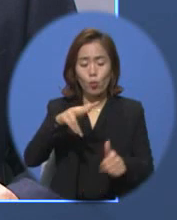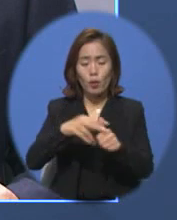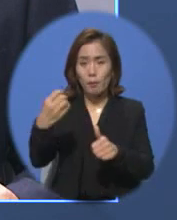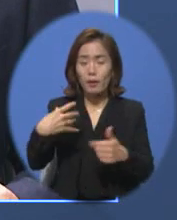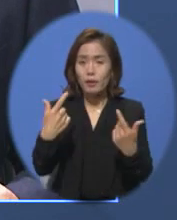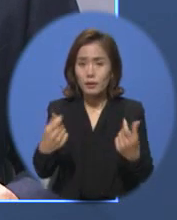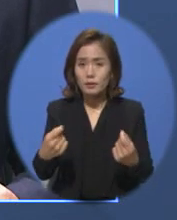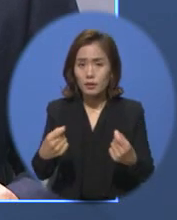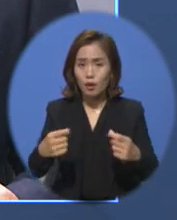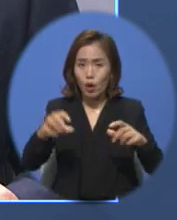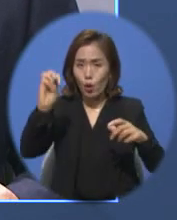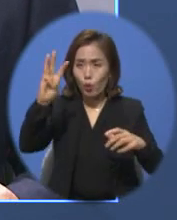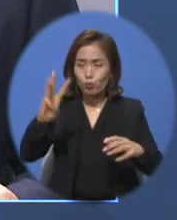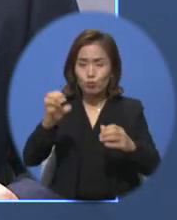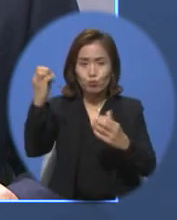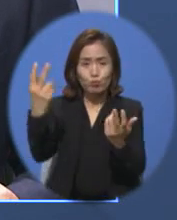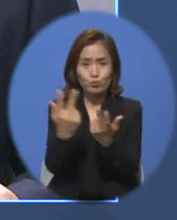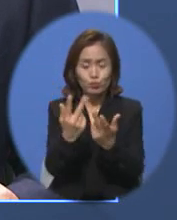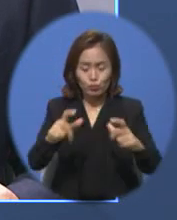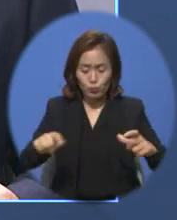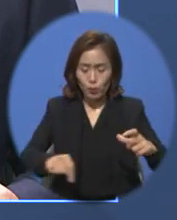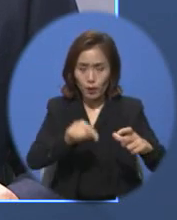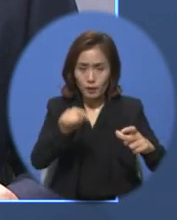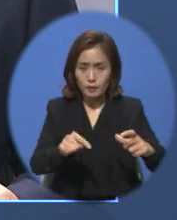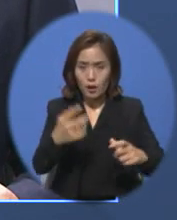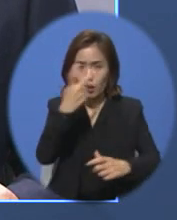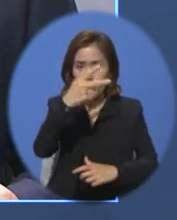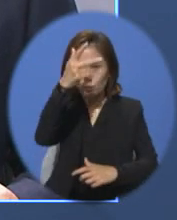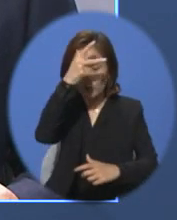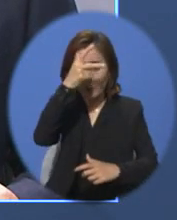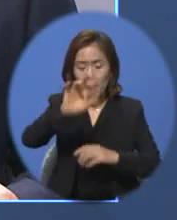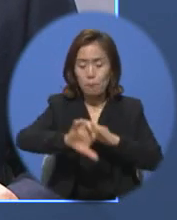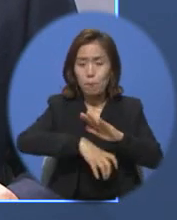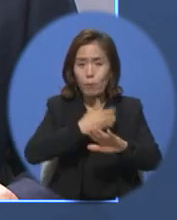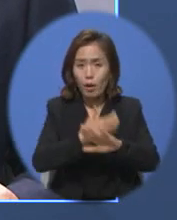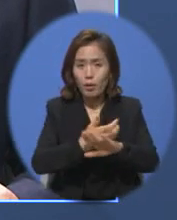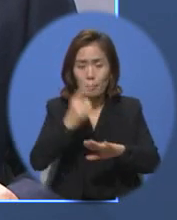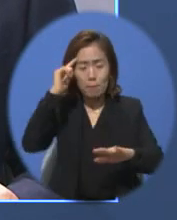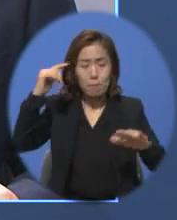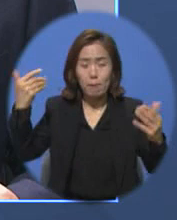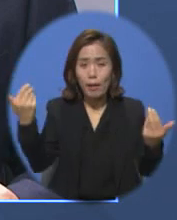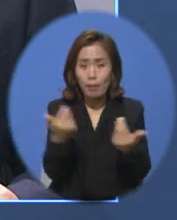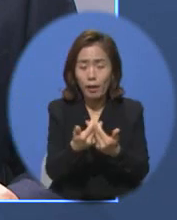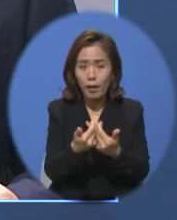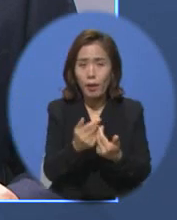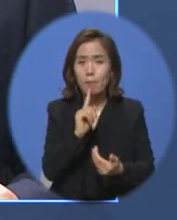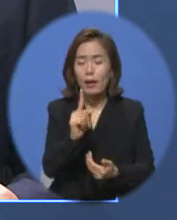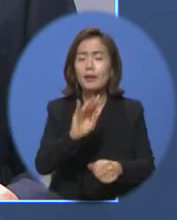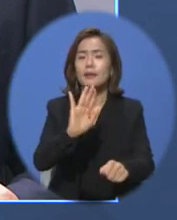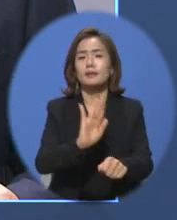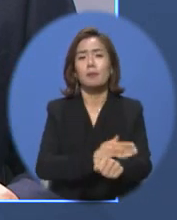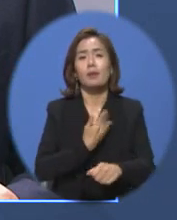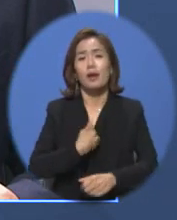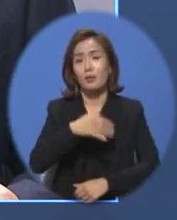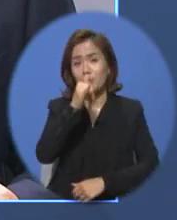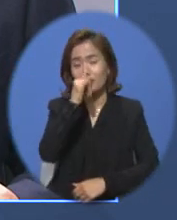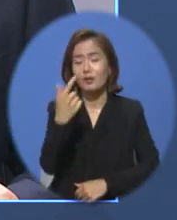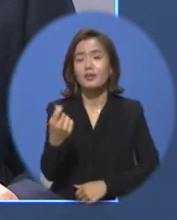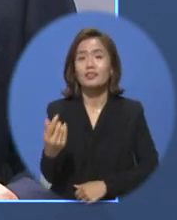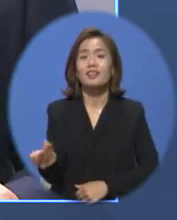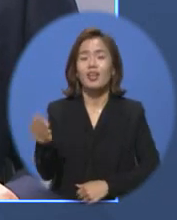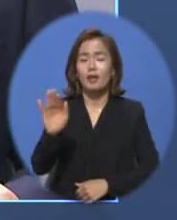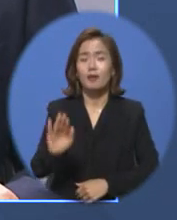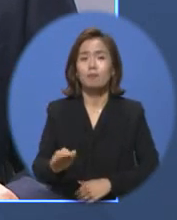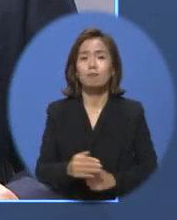일부주민들은 제가CIO법안에반대했다고오해하고있습니다.그리고 저는검찰과경찰간의수사권한을조정하는법안에반대했습니다 .일부 사람들